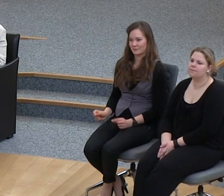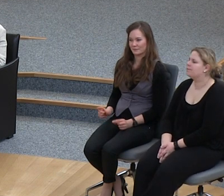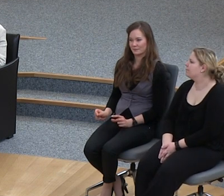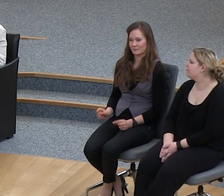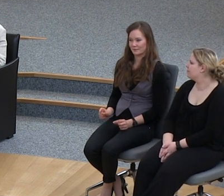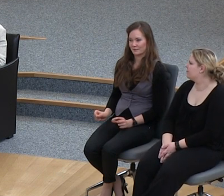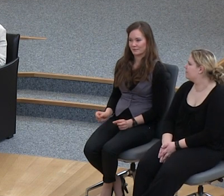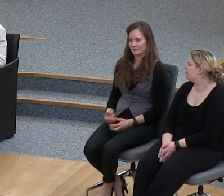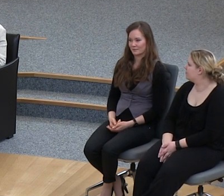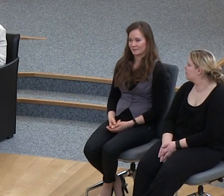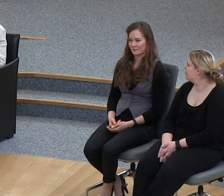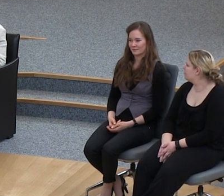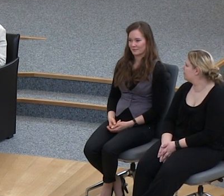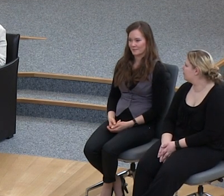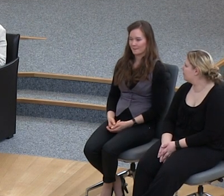Jetzt.